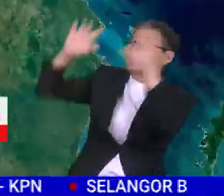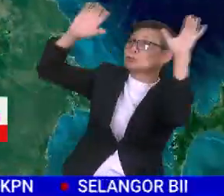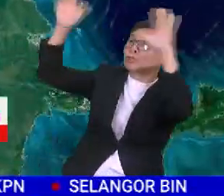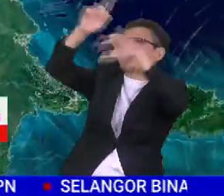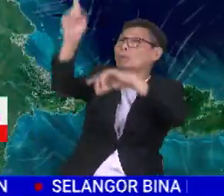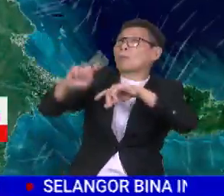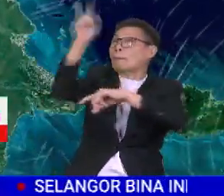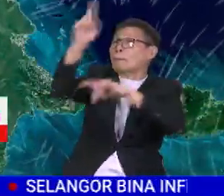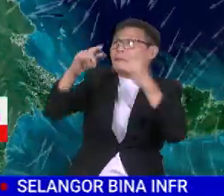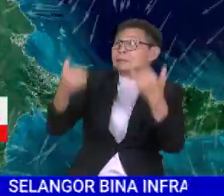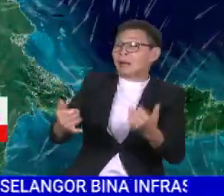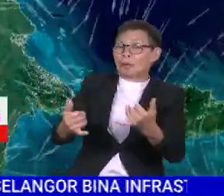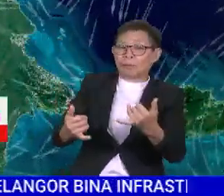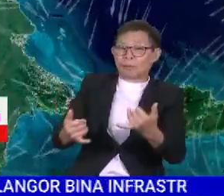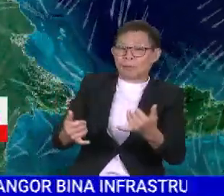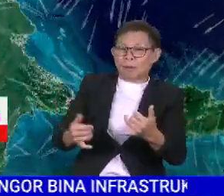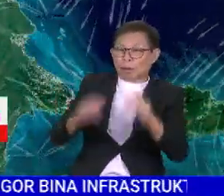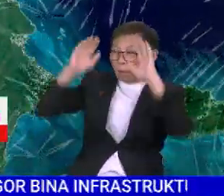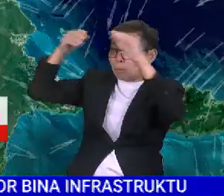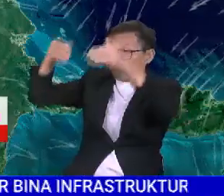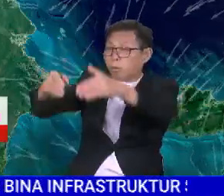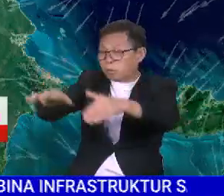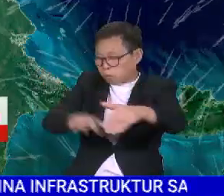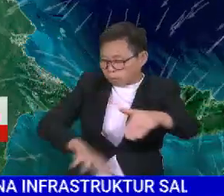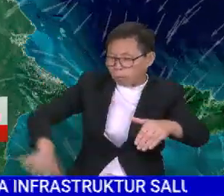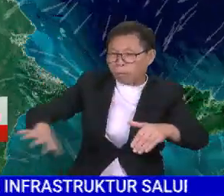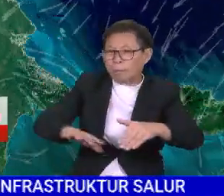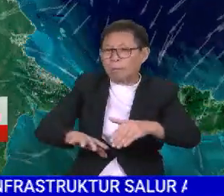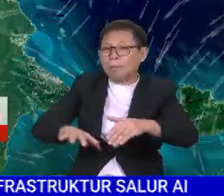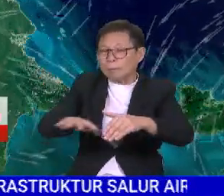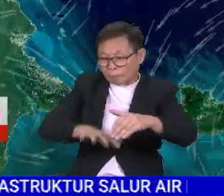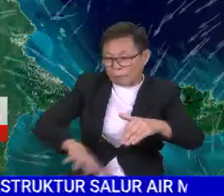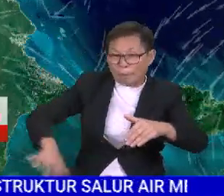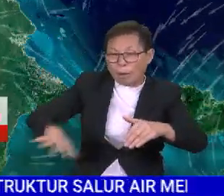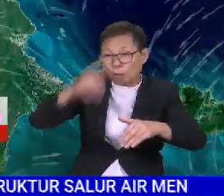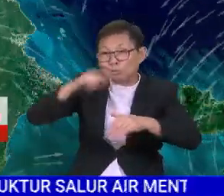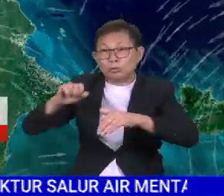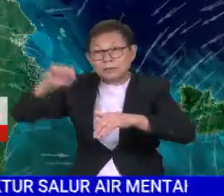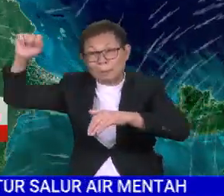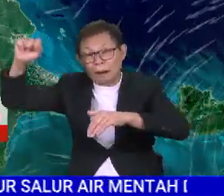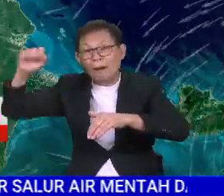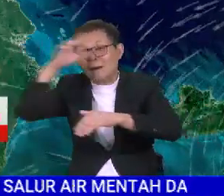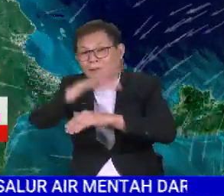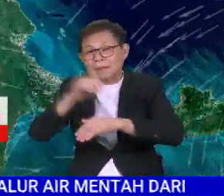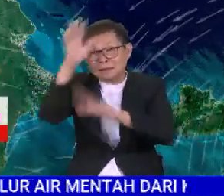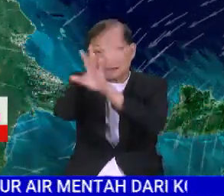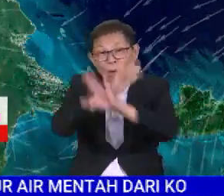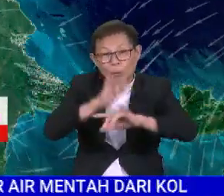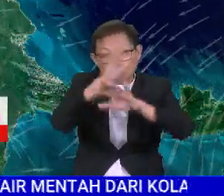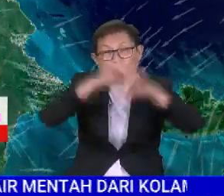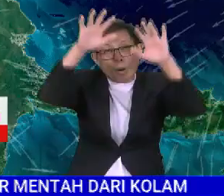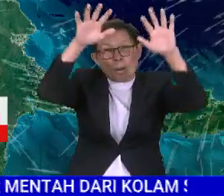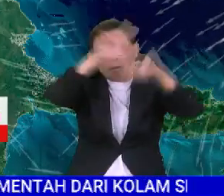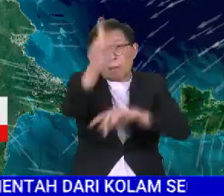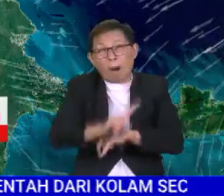ribut petir pada ketika ini yang lebih tertumpu di sekitar kawasan pedalaman untuk negeri Sabah, manakala bagi negeri Sarawak, ribut